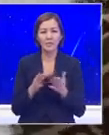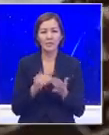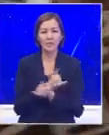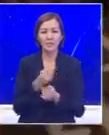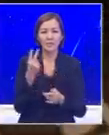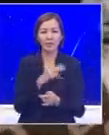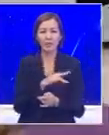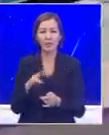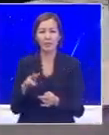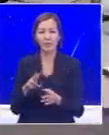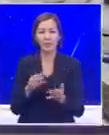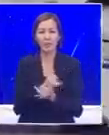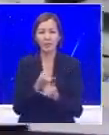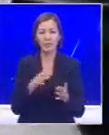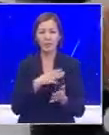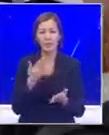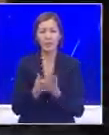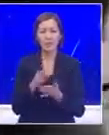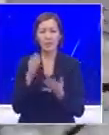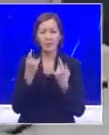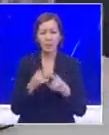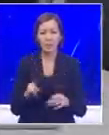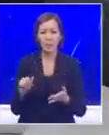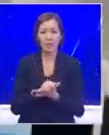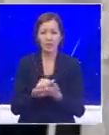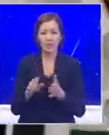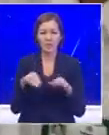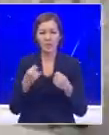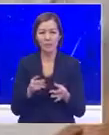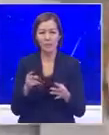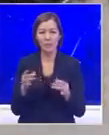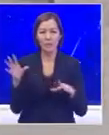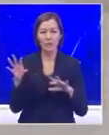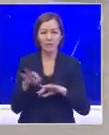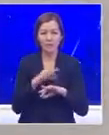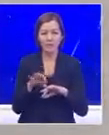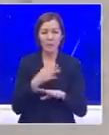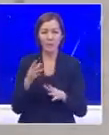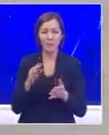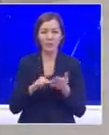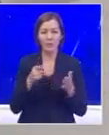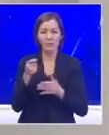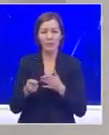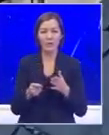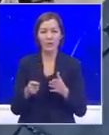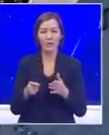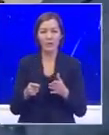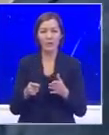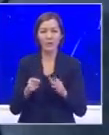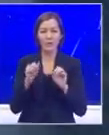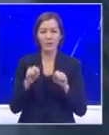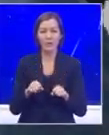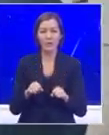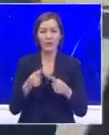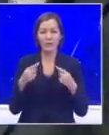20 минуттың ішінде көрсетіледі. Мысалы, оған туу туралы анықтама беру, неке қию туралы анықтама, жылжымайтын мүлікке құқықтарды